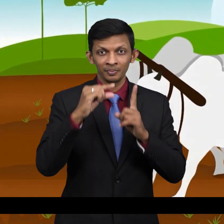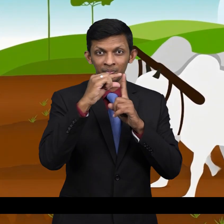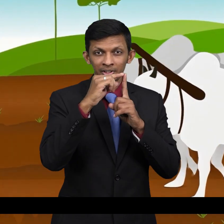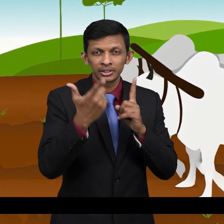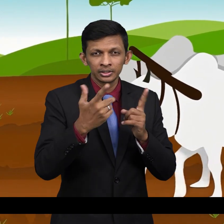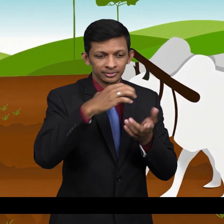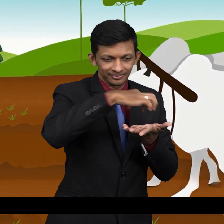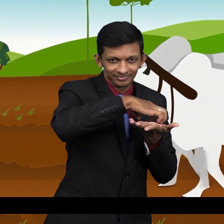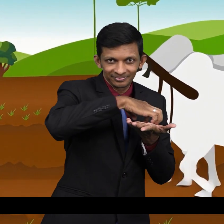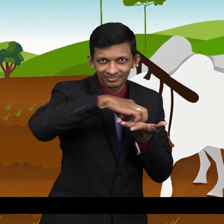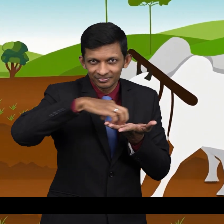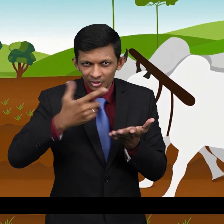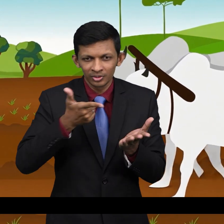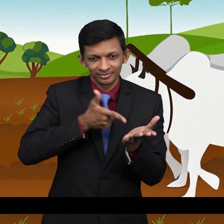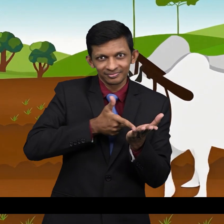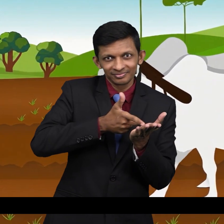जुताई,